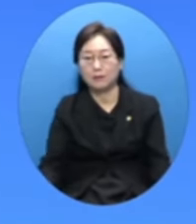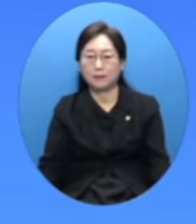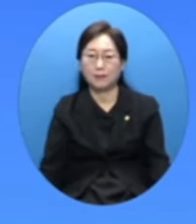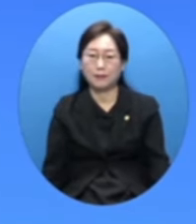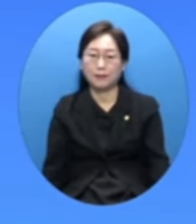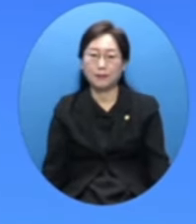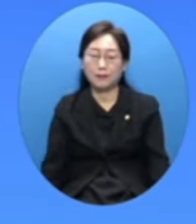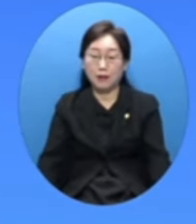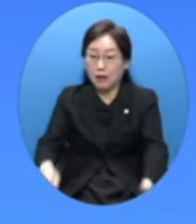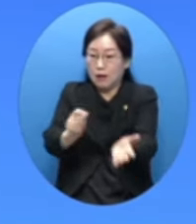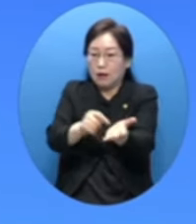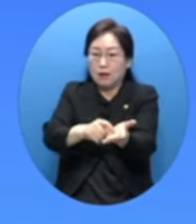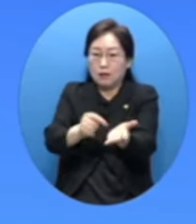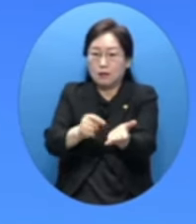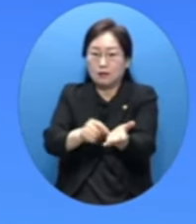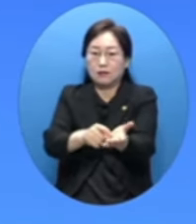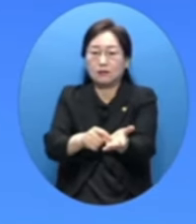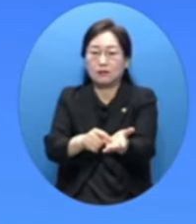급히